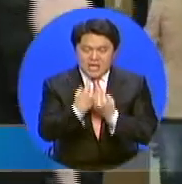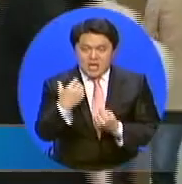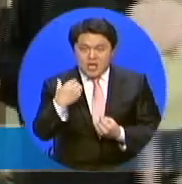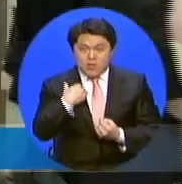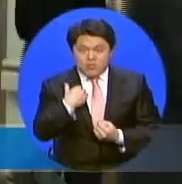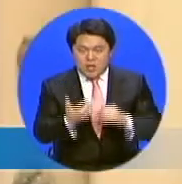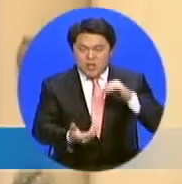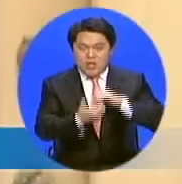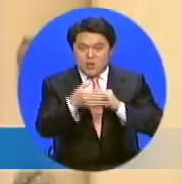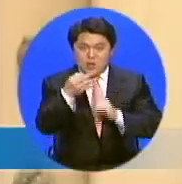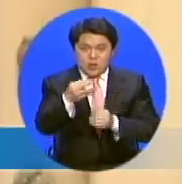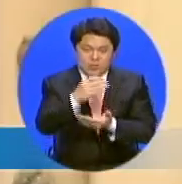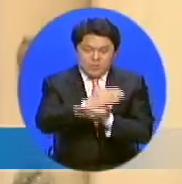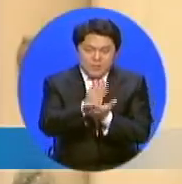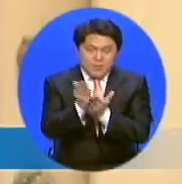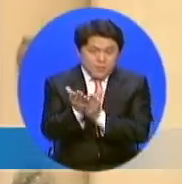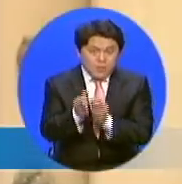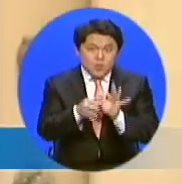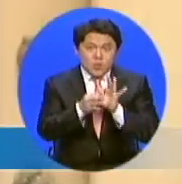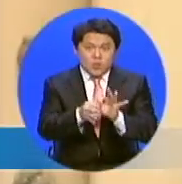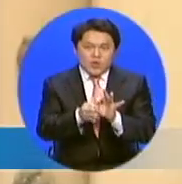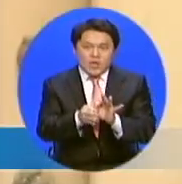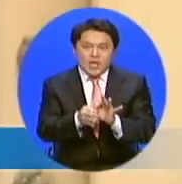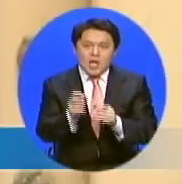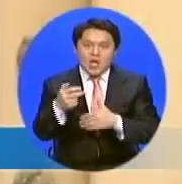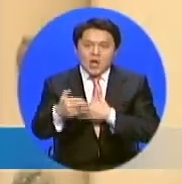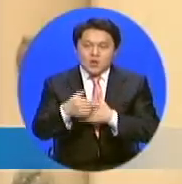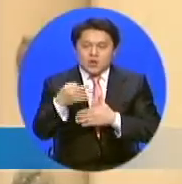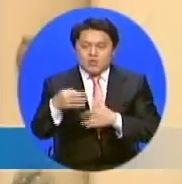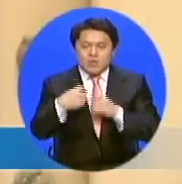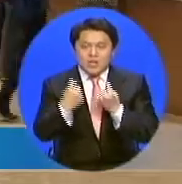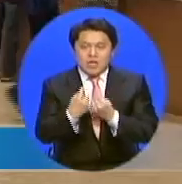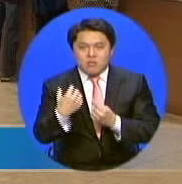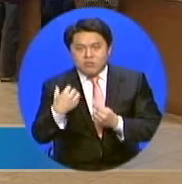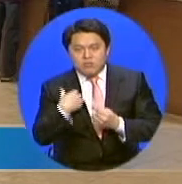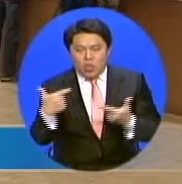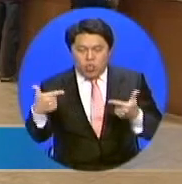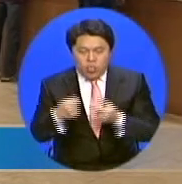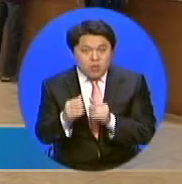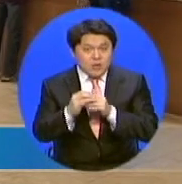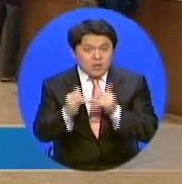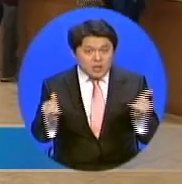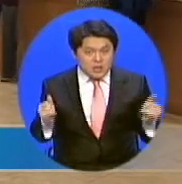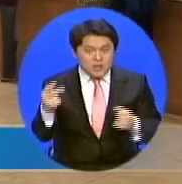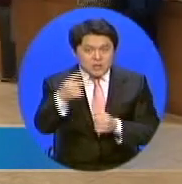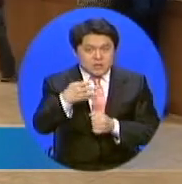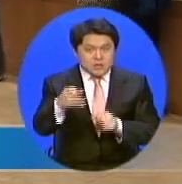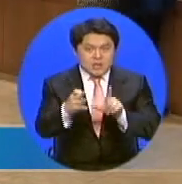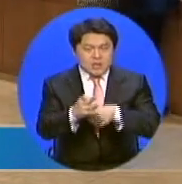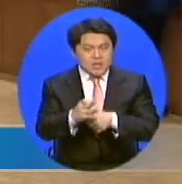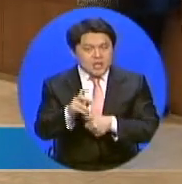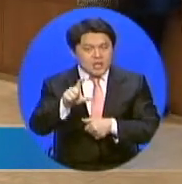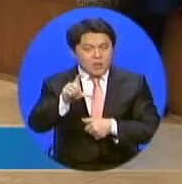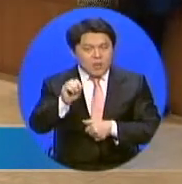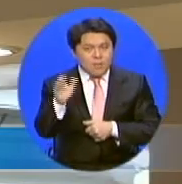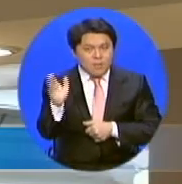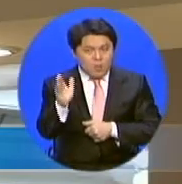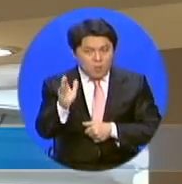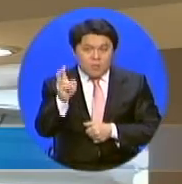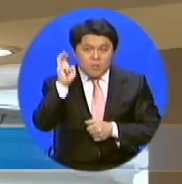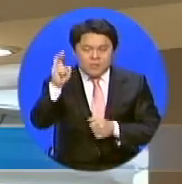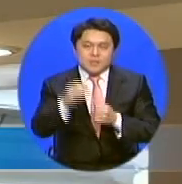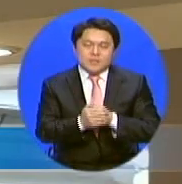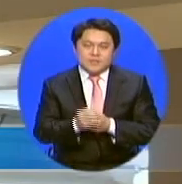세분화로 인해서 의료비 부담이 완화되는 환자가 2014년 기준 최소 15만 명이 될 것이라고 추정했습니다.